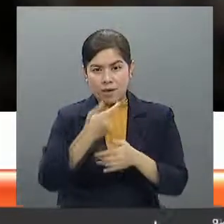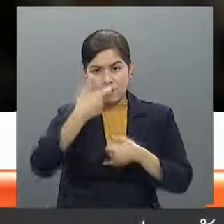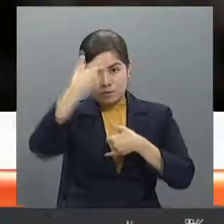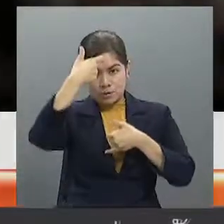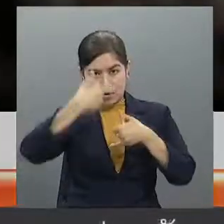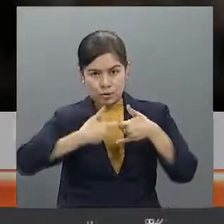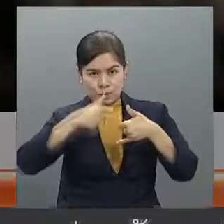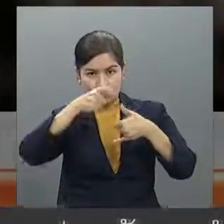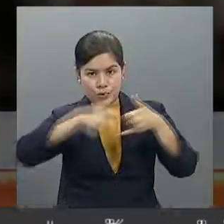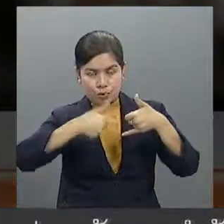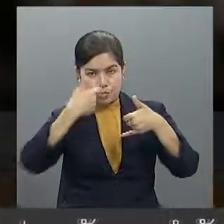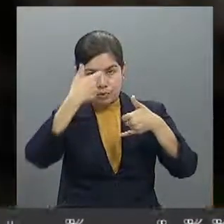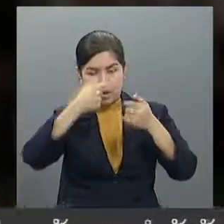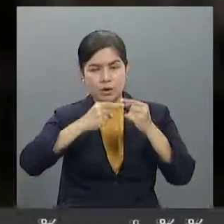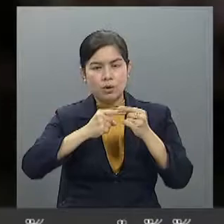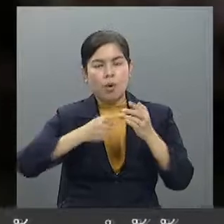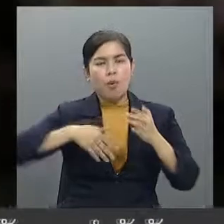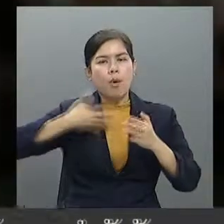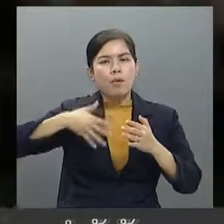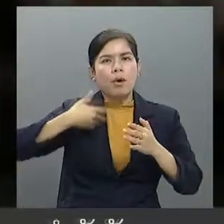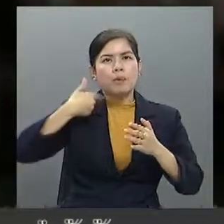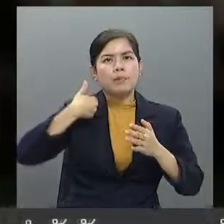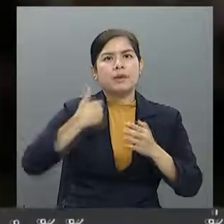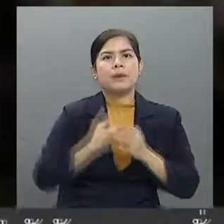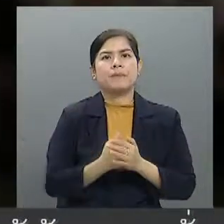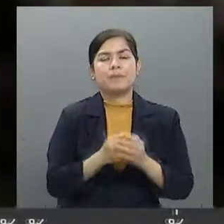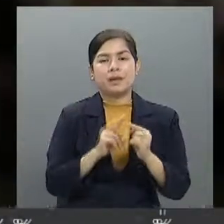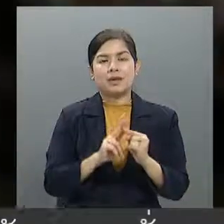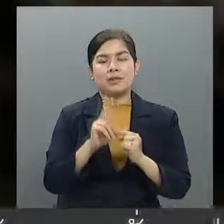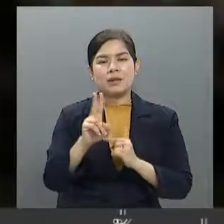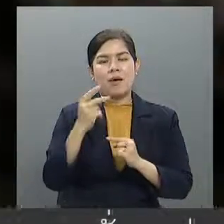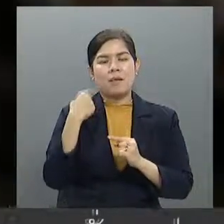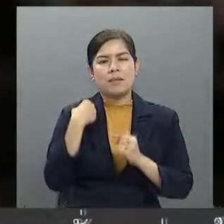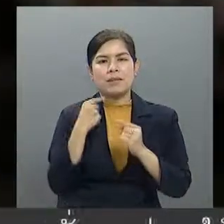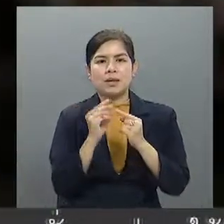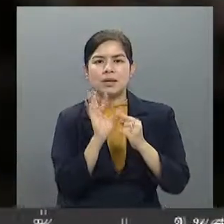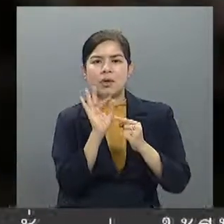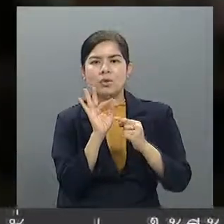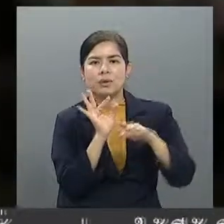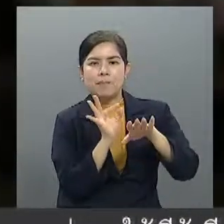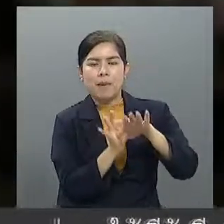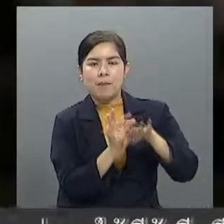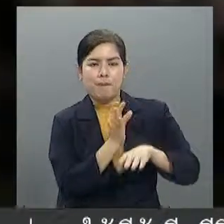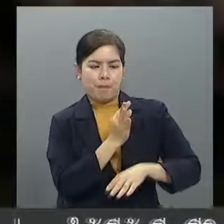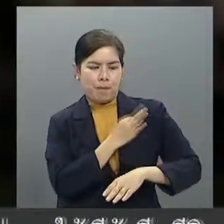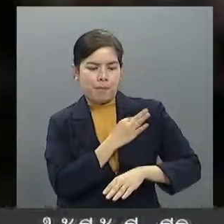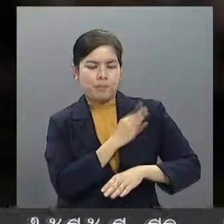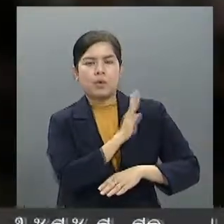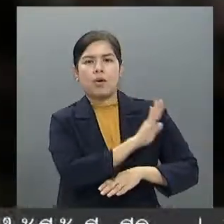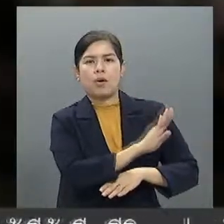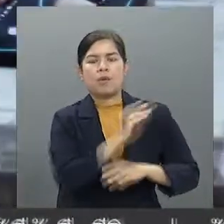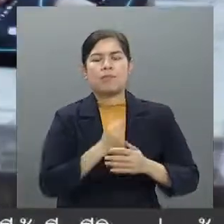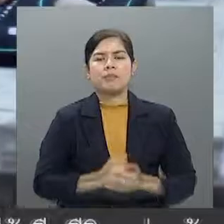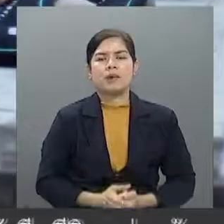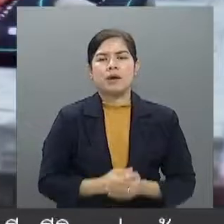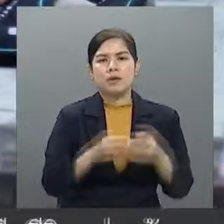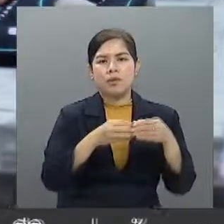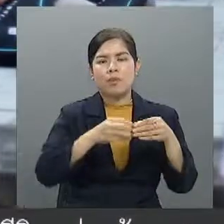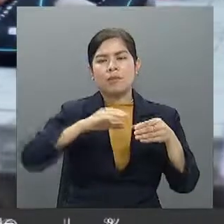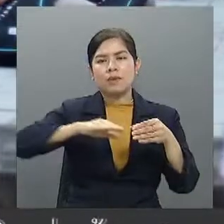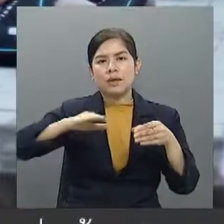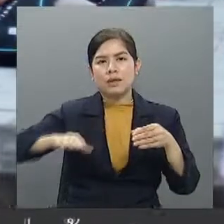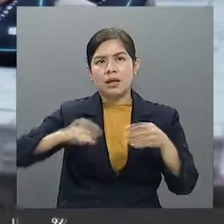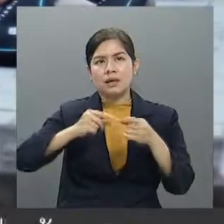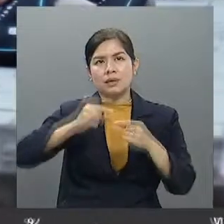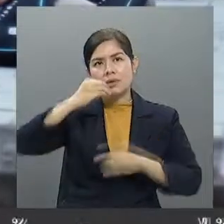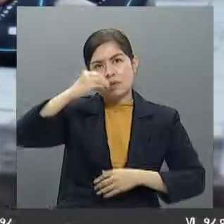อันดับที่2ครับก็จะมีการติดสติ๊กเกอร์นะครับผมก่อนเข้าภายในงานเนาะเป็นตางานของเรานะครับแล้วก็น้องๆ นะครับนั่งแต่ละบล็อกนี่ก็จะมี